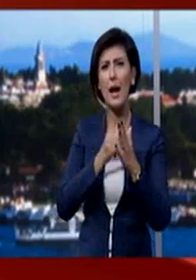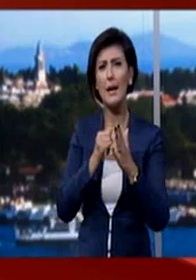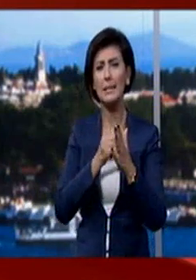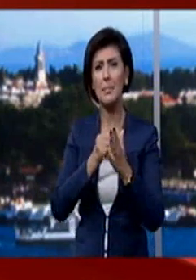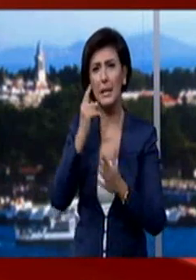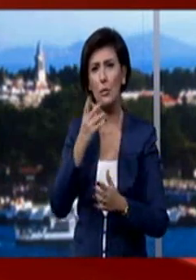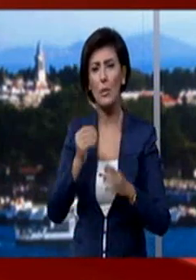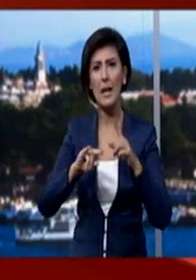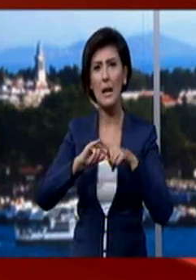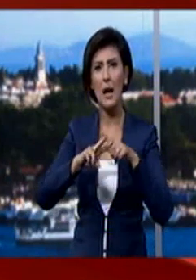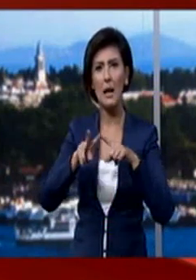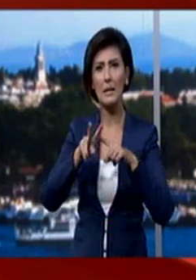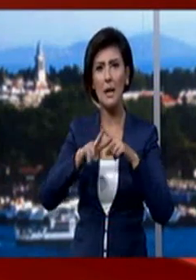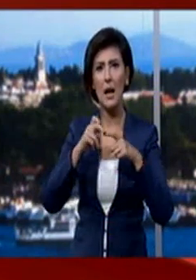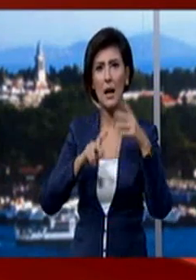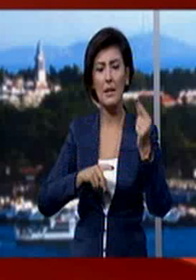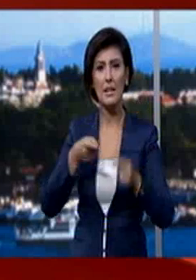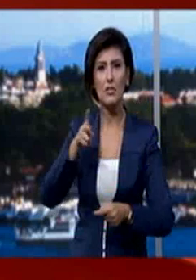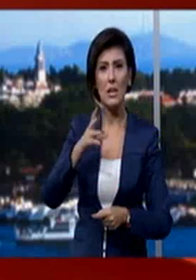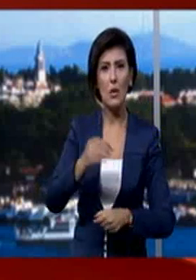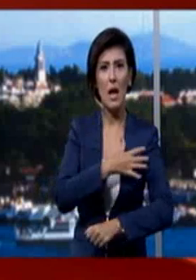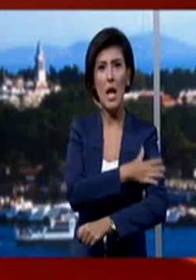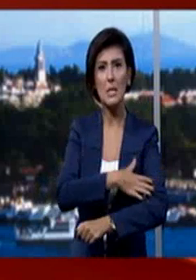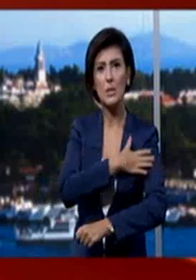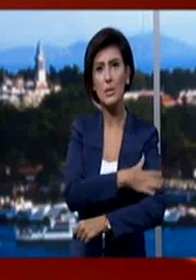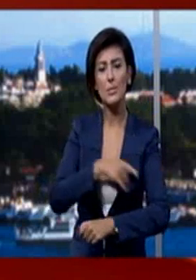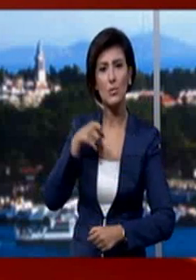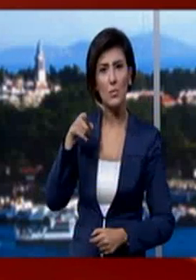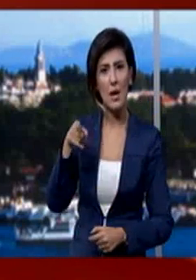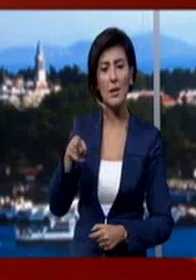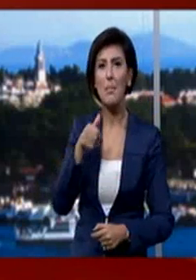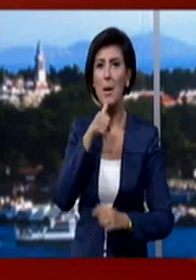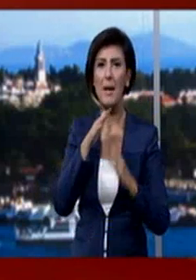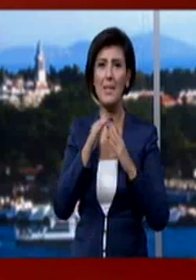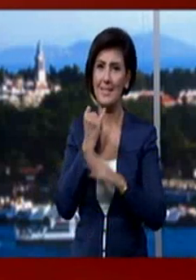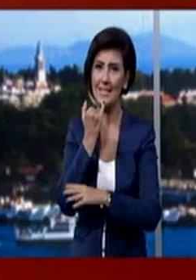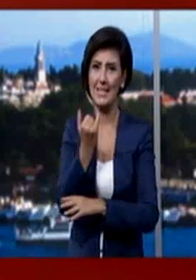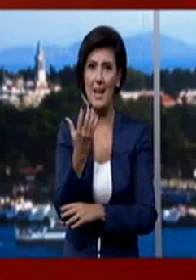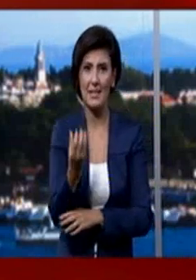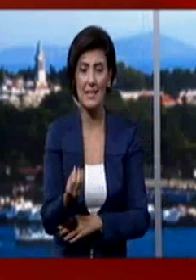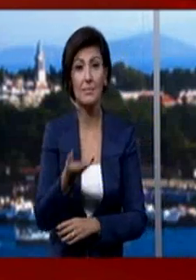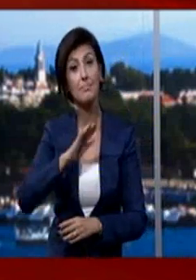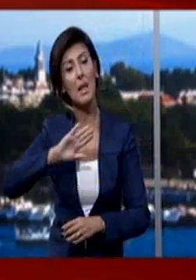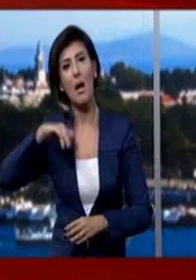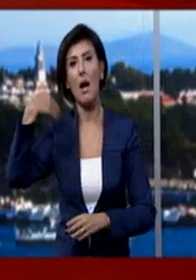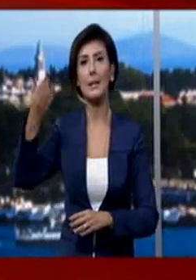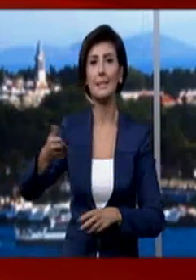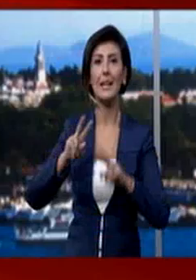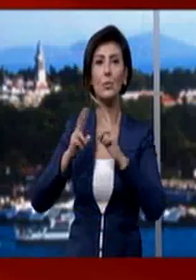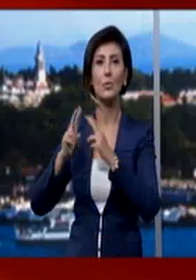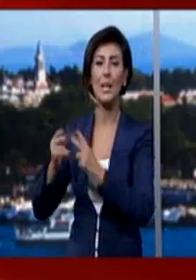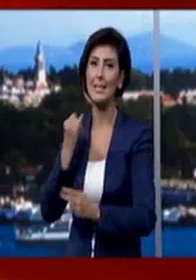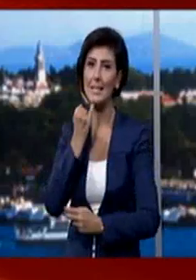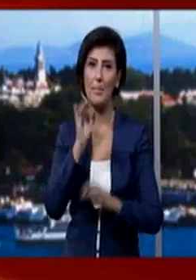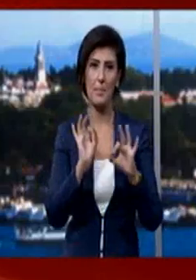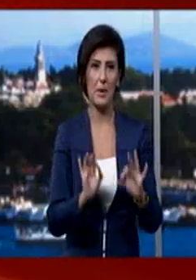Gaziantep'te ilk olarak Hakkari'de şehit olan Assubay Ömer Kılıçoğlu'nun baba evini ziyaret etti. Ardından da esnaf